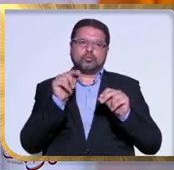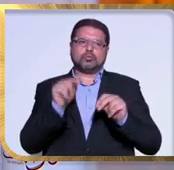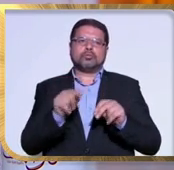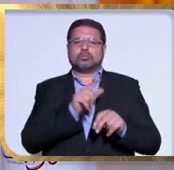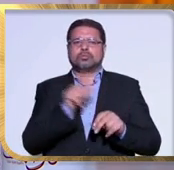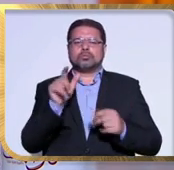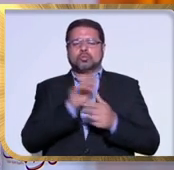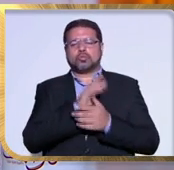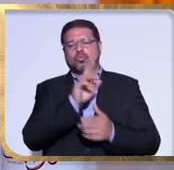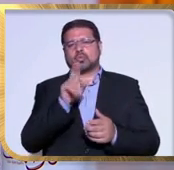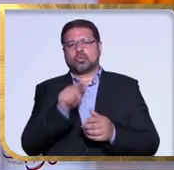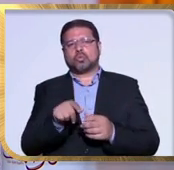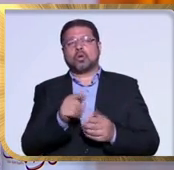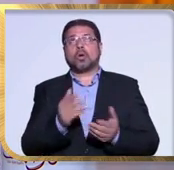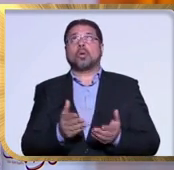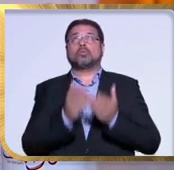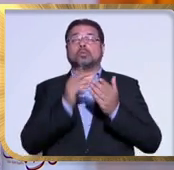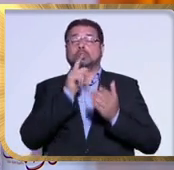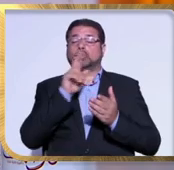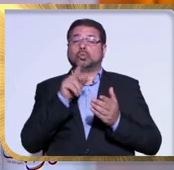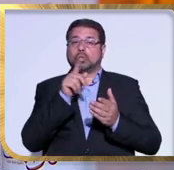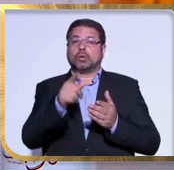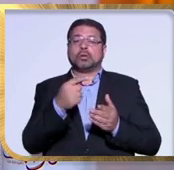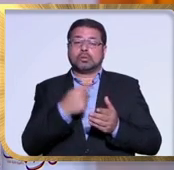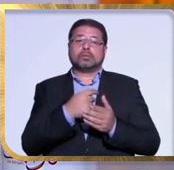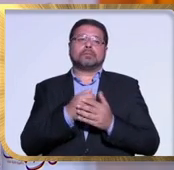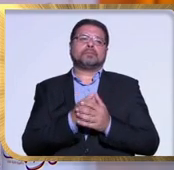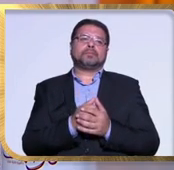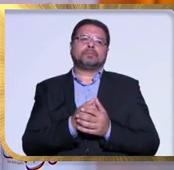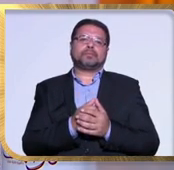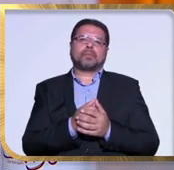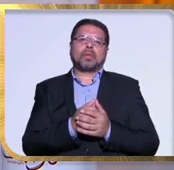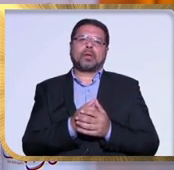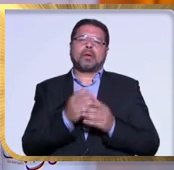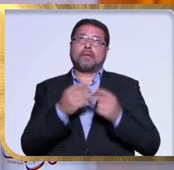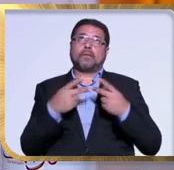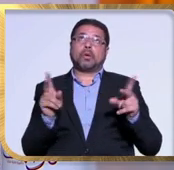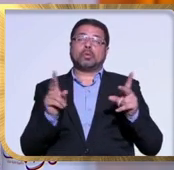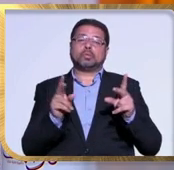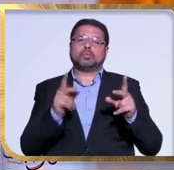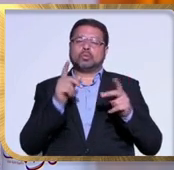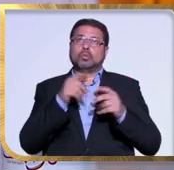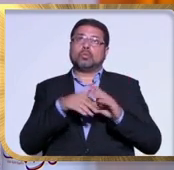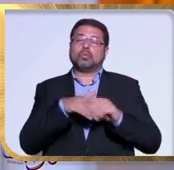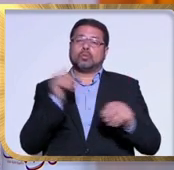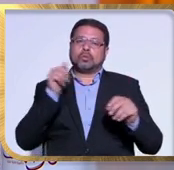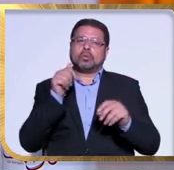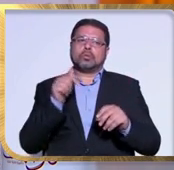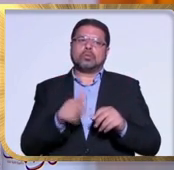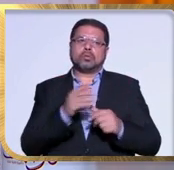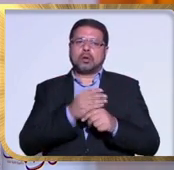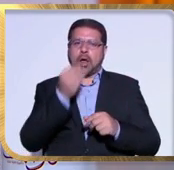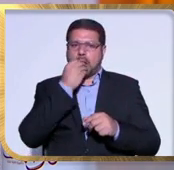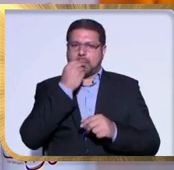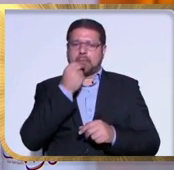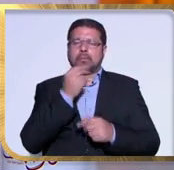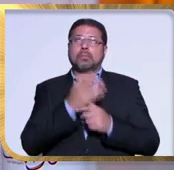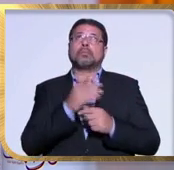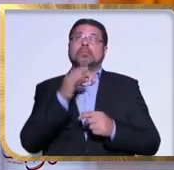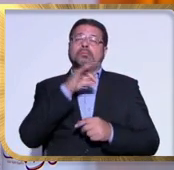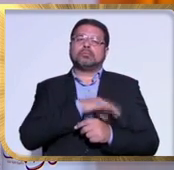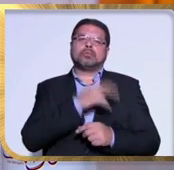صاحبه السؤال واسال الله تعالى لك فرجا ومخرجا وطعاما